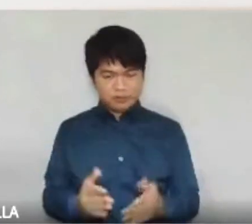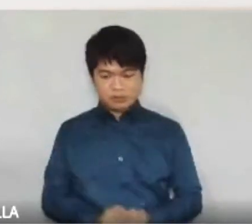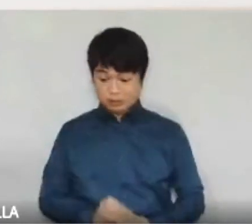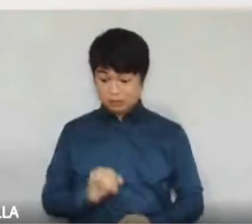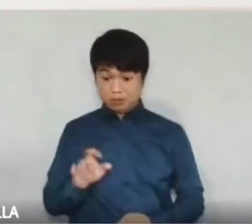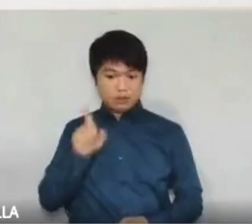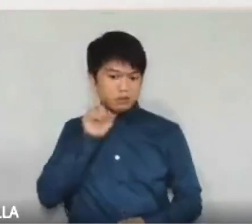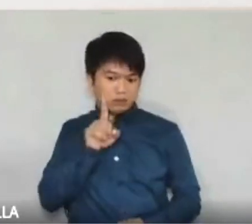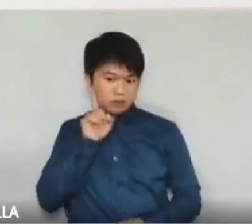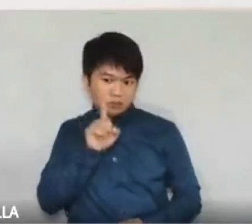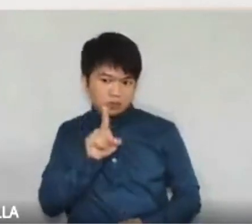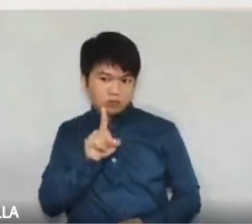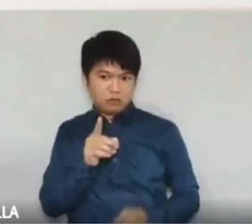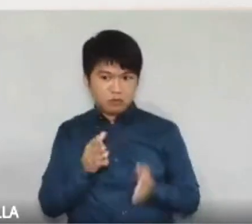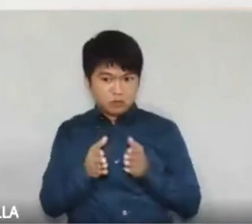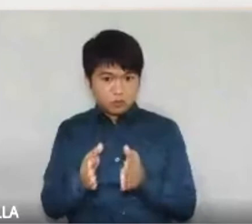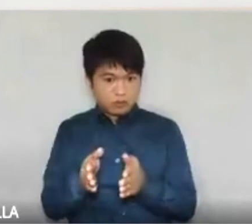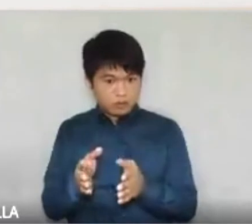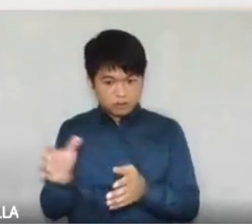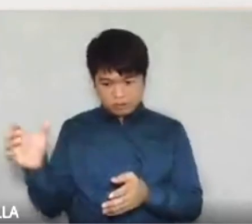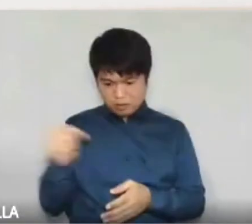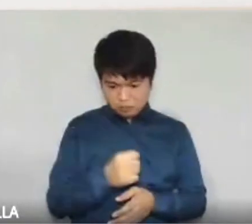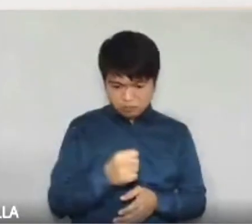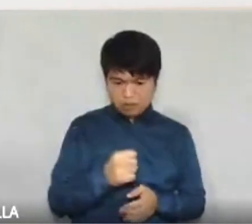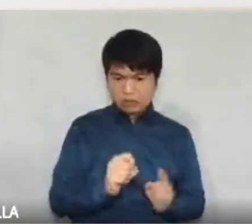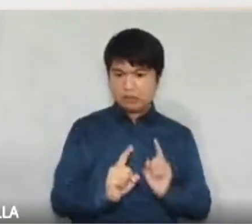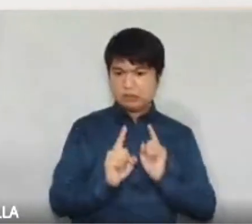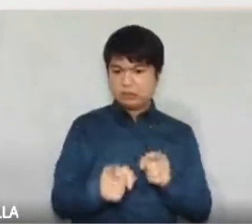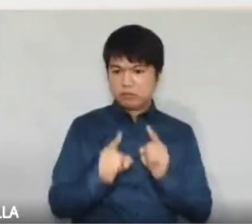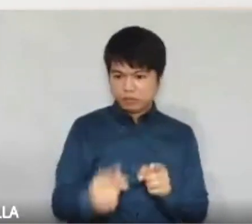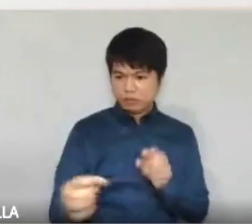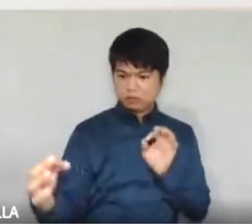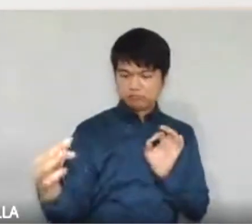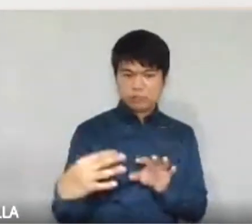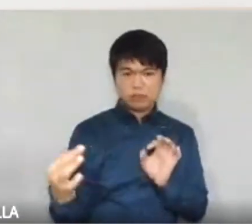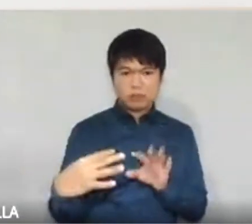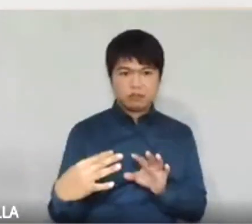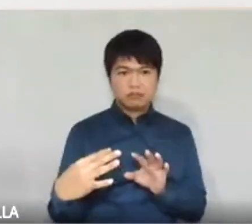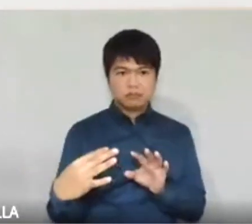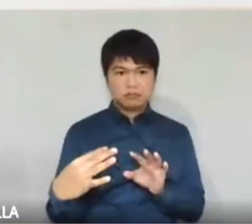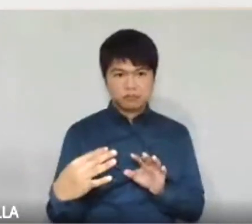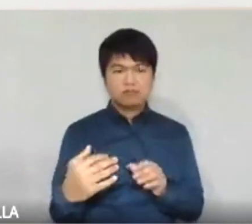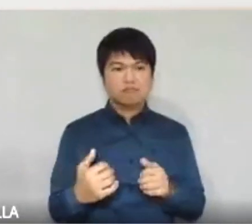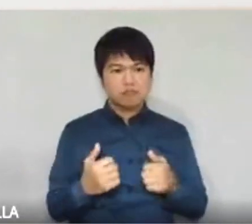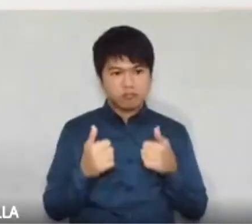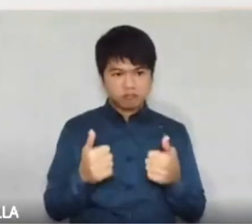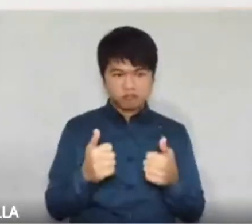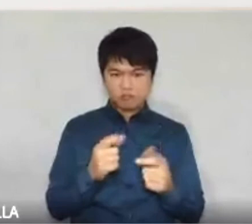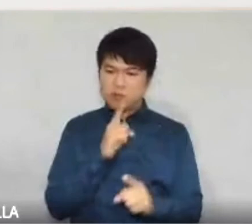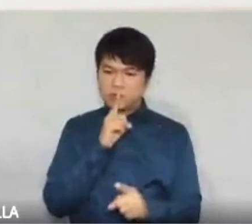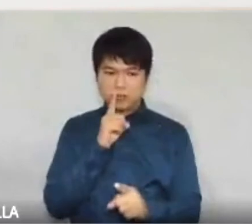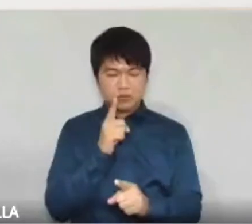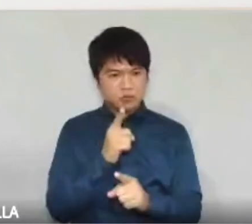ang mekanismo ng pagkuha at pagtugon ng feedback, mas makasisigurado na